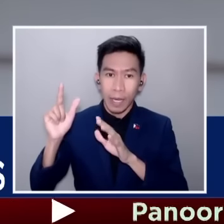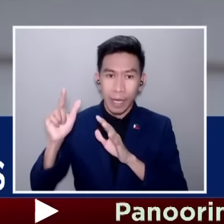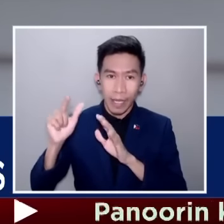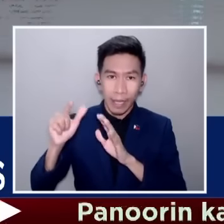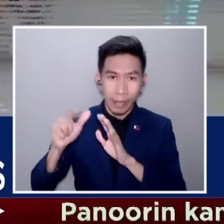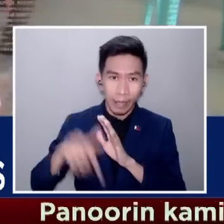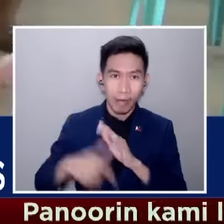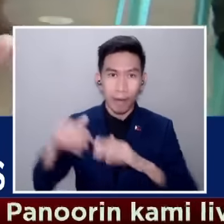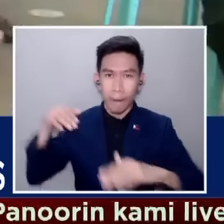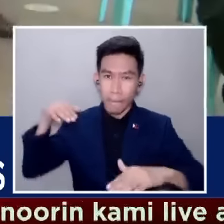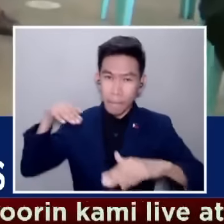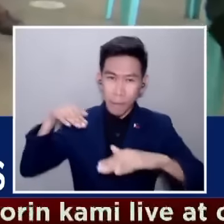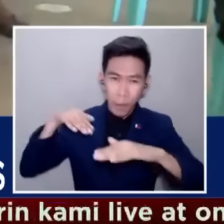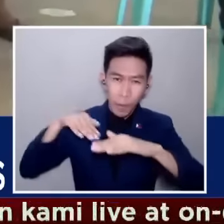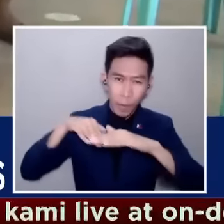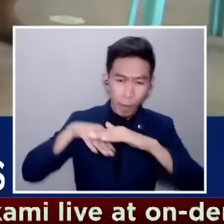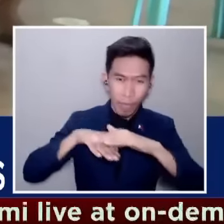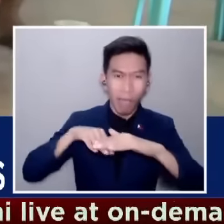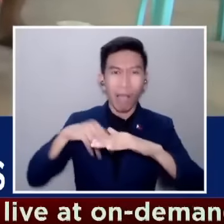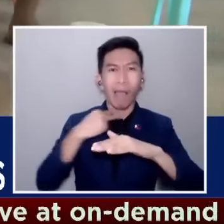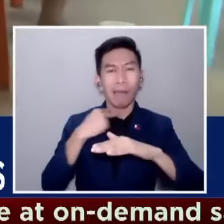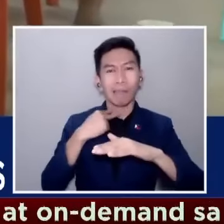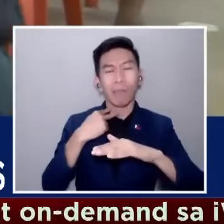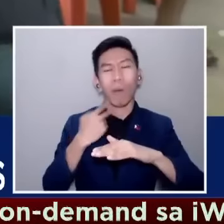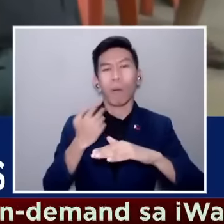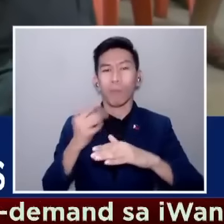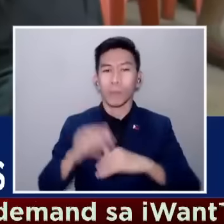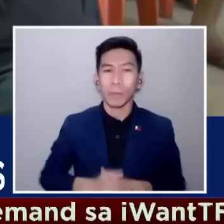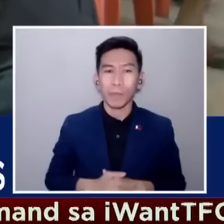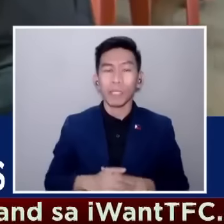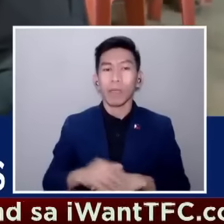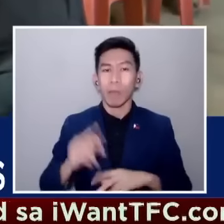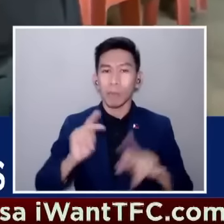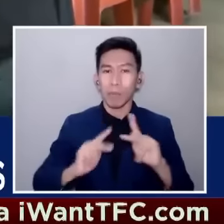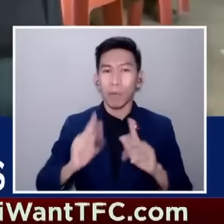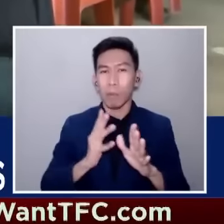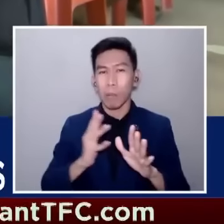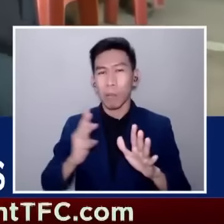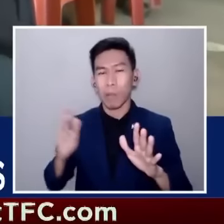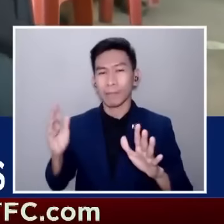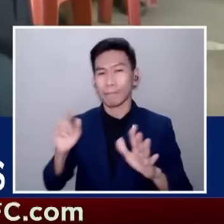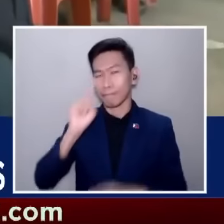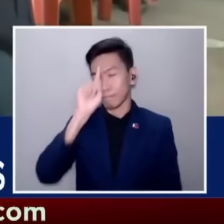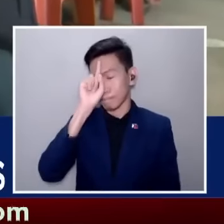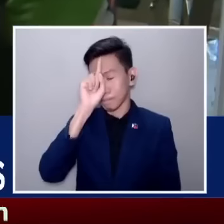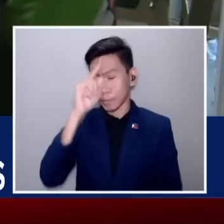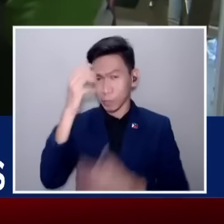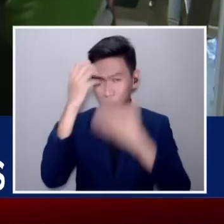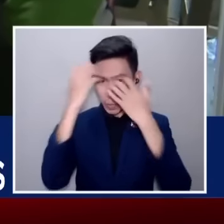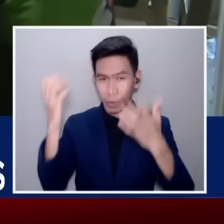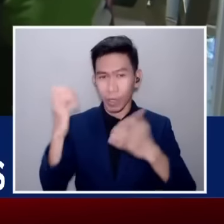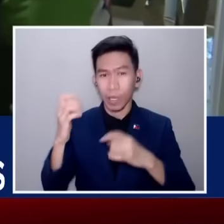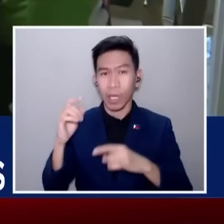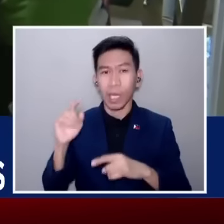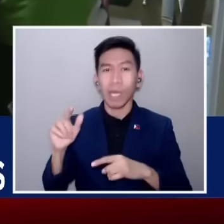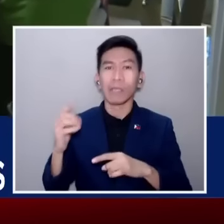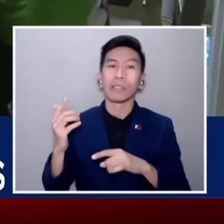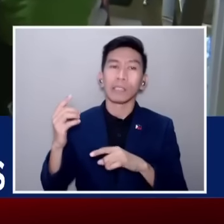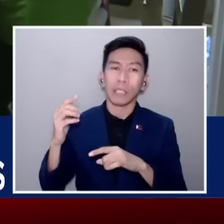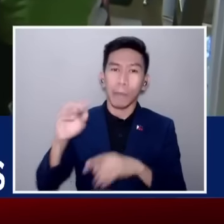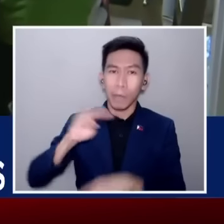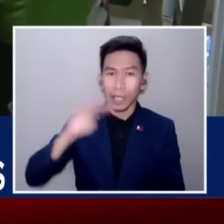unang balota. Uminit din ang ulo ng mga botante sa Mariano Ponce Elementary School sa Maynila dahil sa problema sa